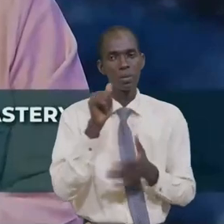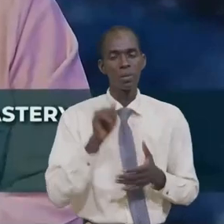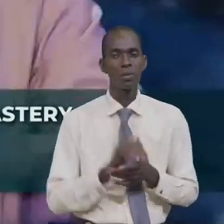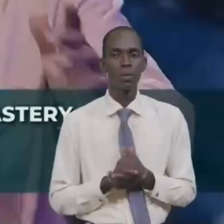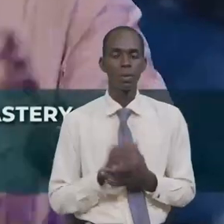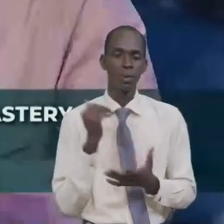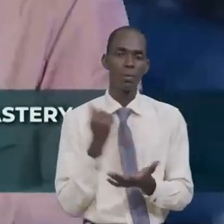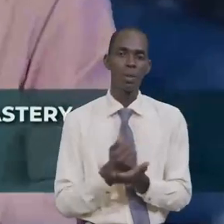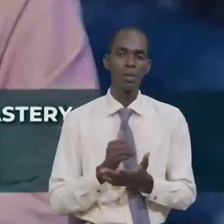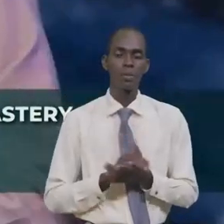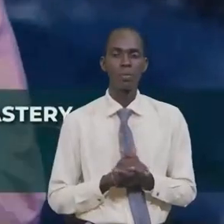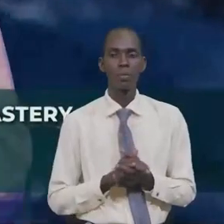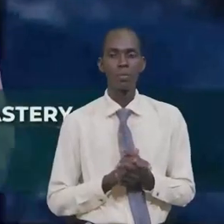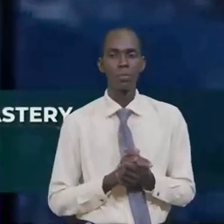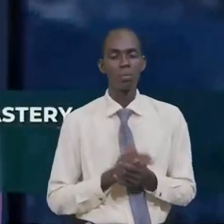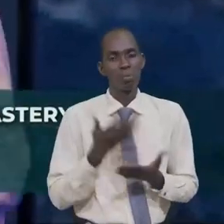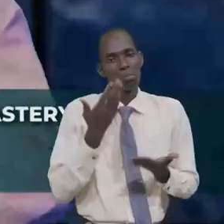peut-être tu penses